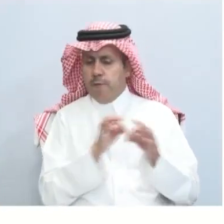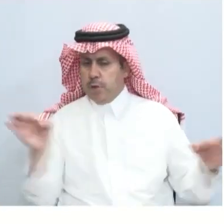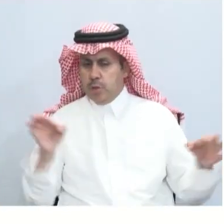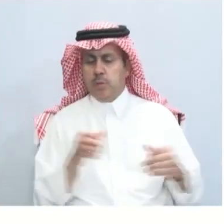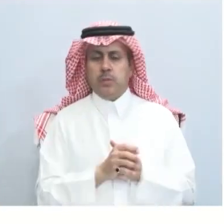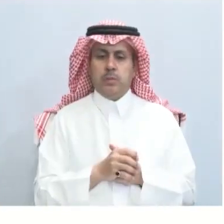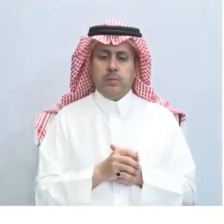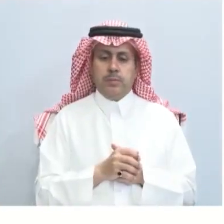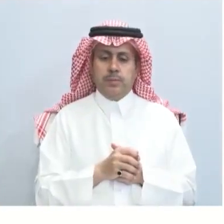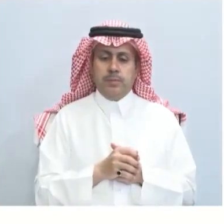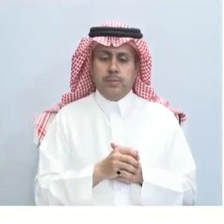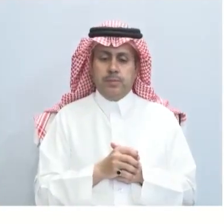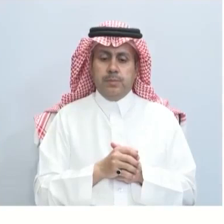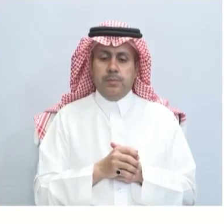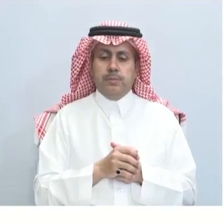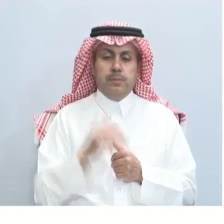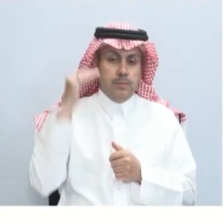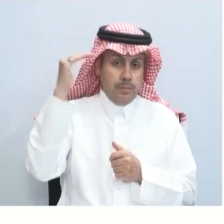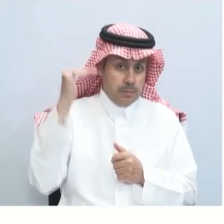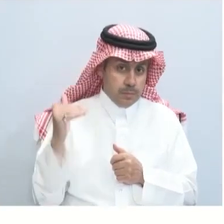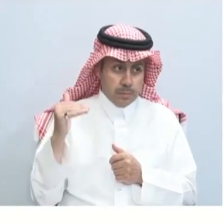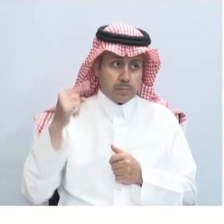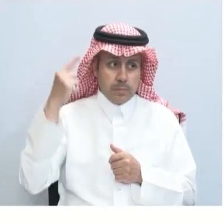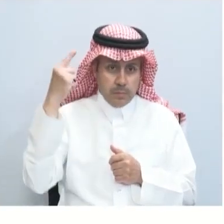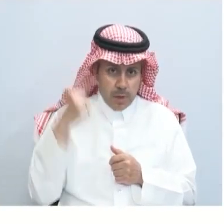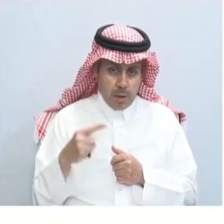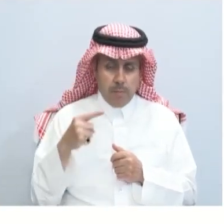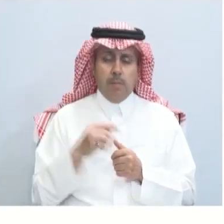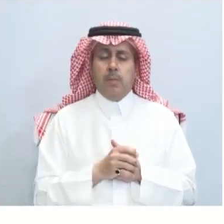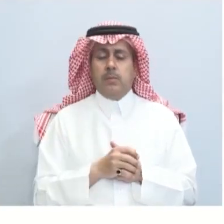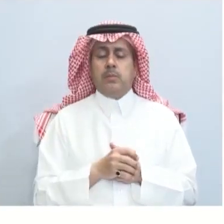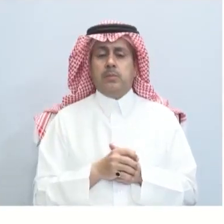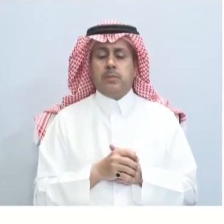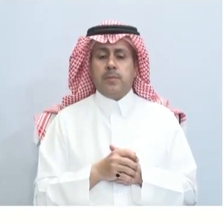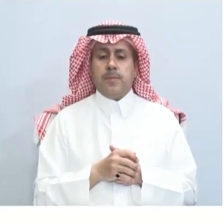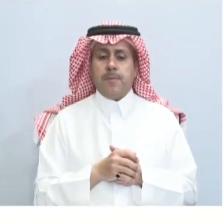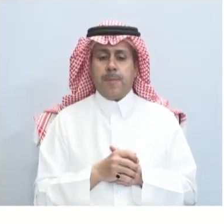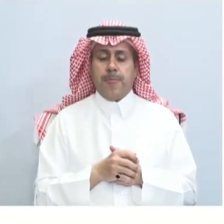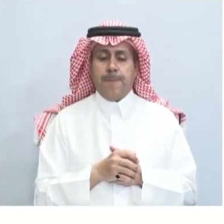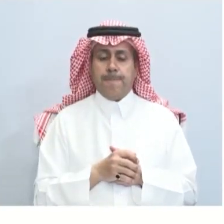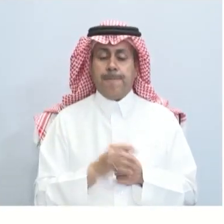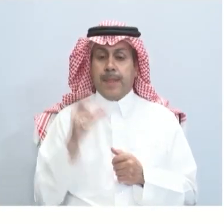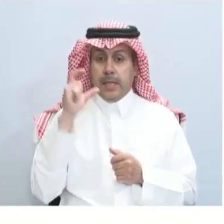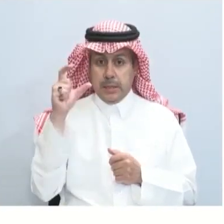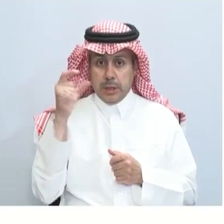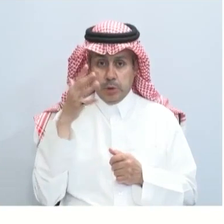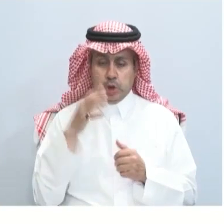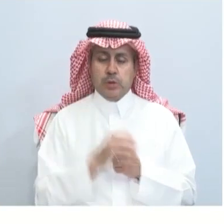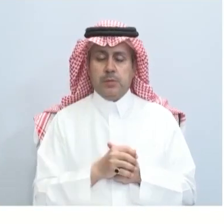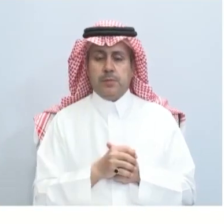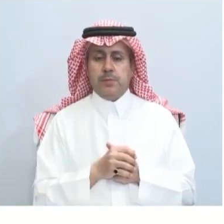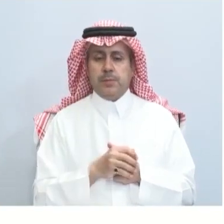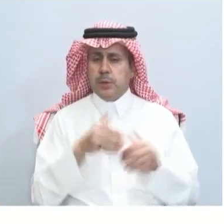لعلكم تفلحون وهذا كله من التدرج في التشريع ل حداثه الناس في الجاهليه ثم بعد ذلك